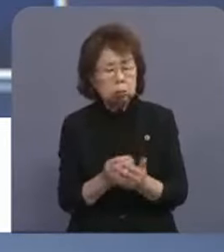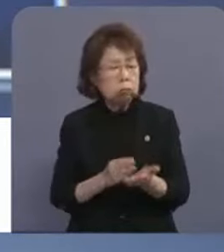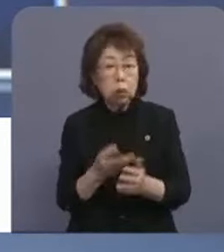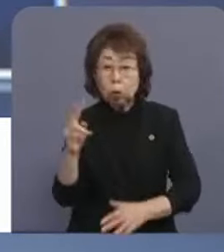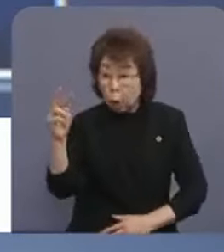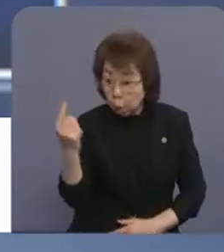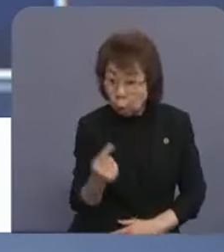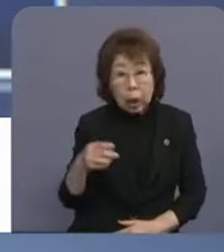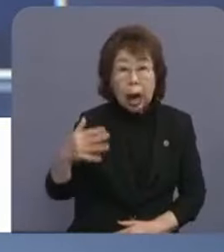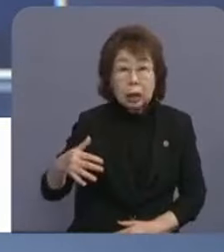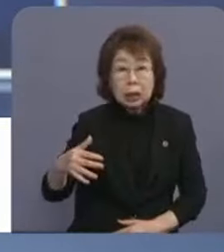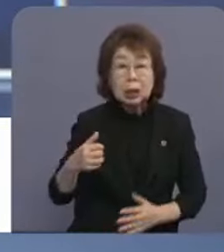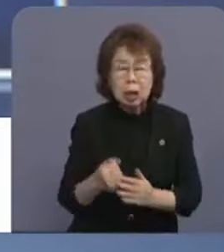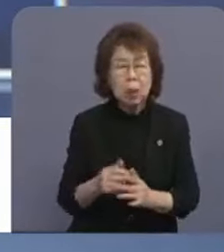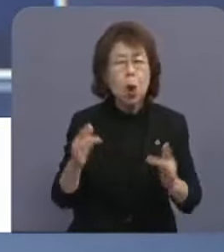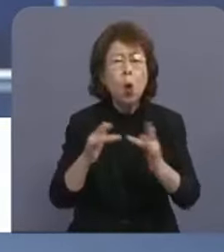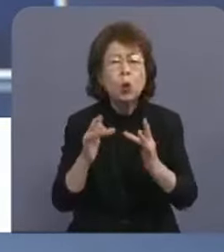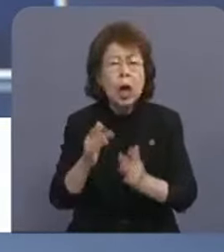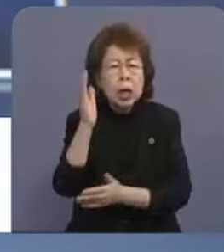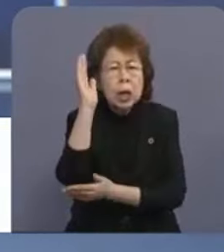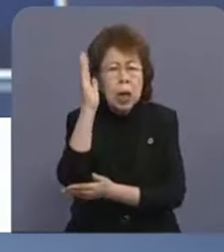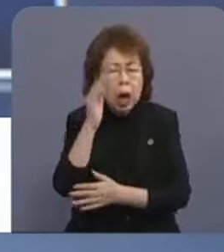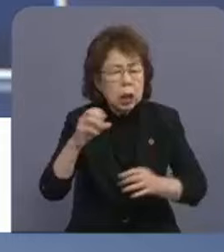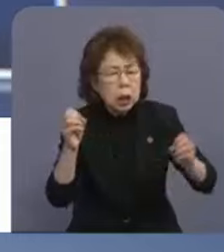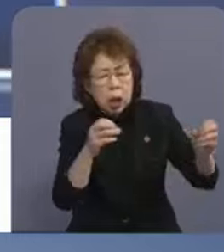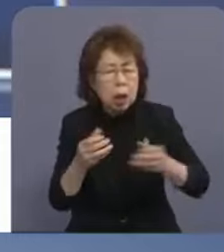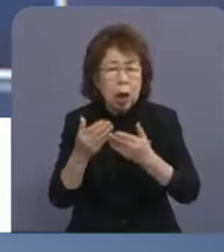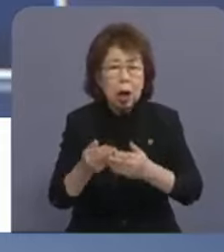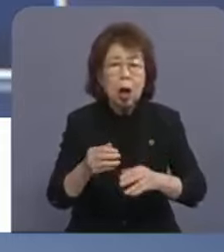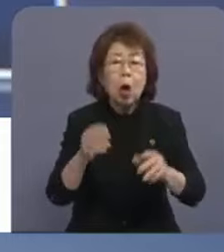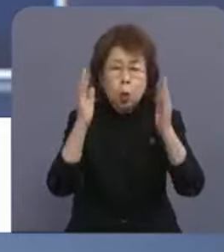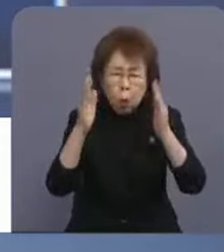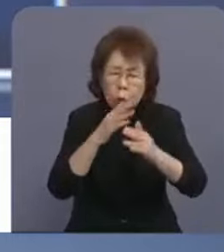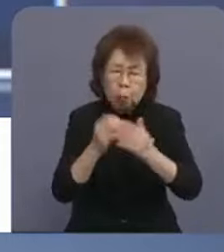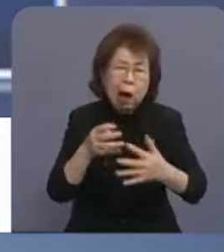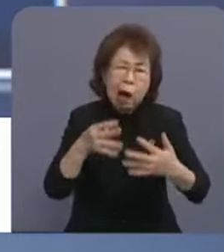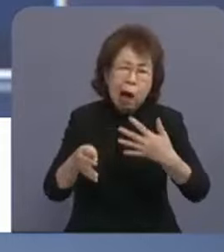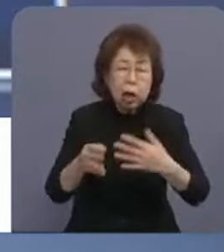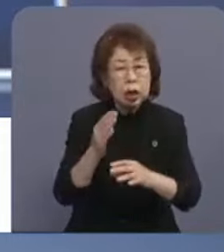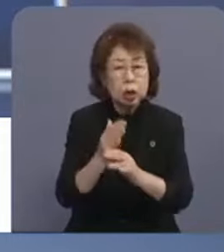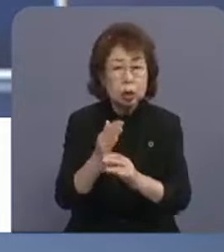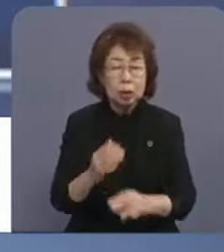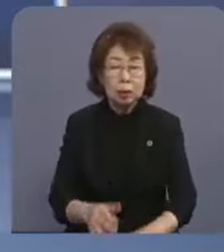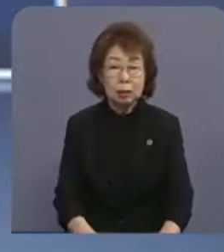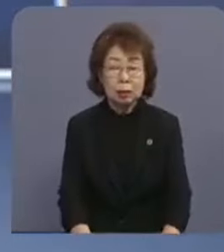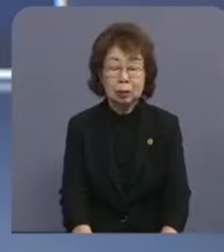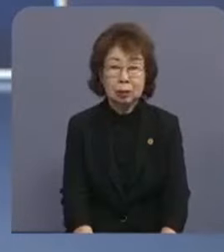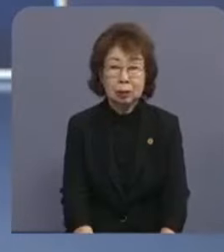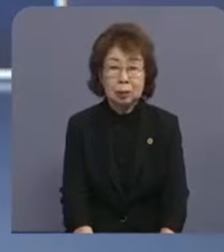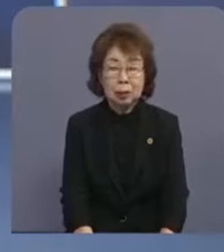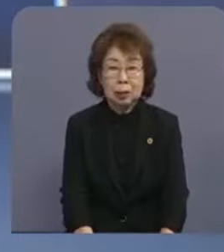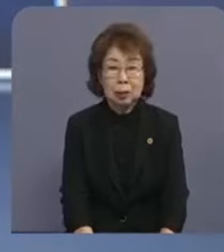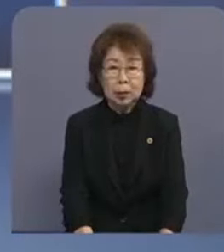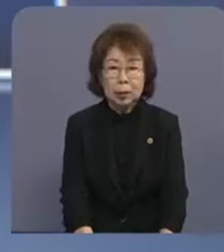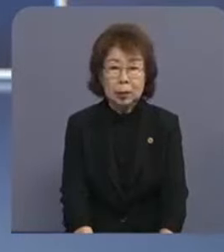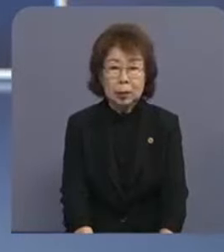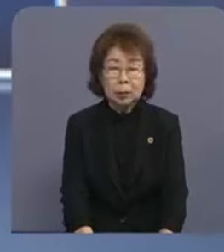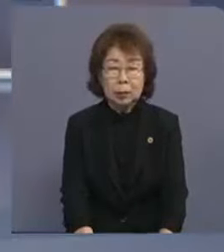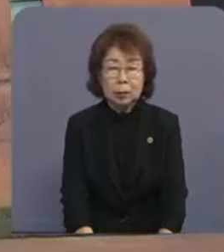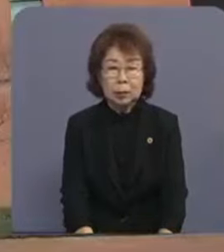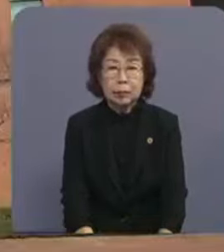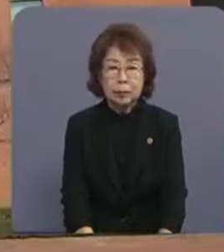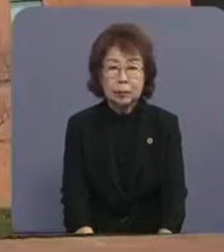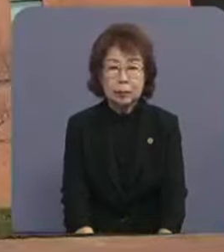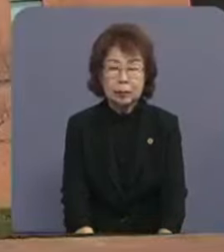돌아오지 않고 있어 온라인 강의로 대체하는 등 수업이 차질을 빚고 있습니다. 보도에 최지영 기자입니다.